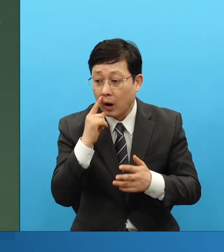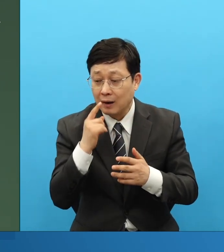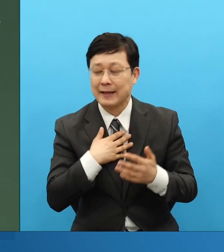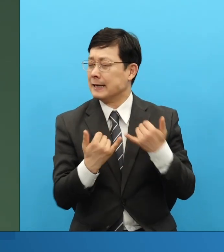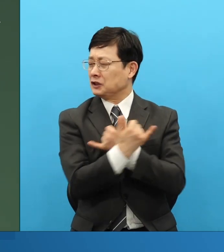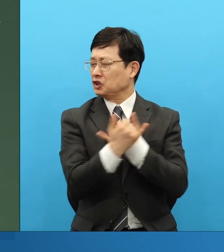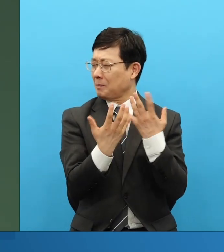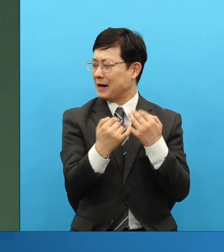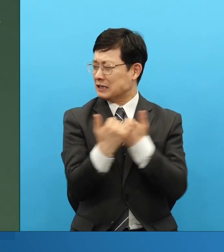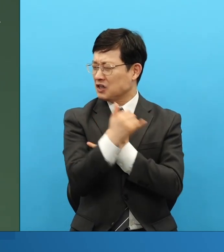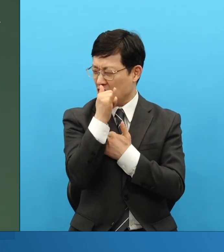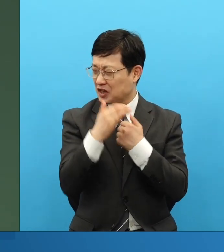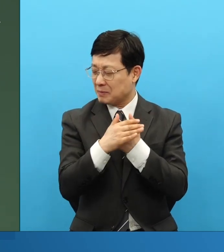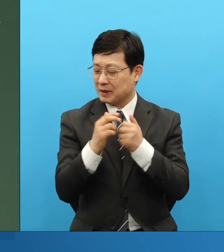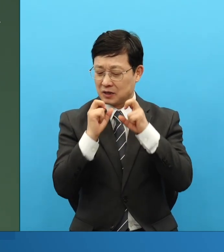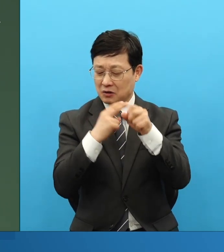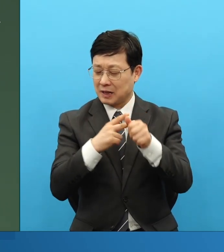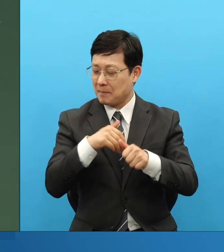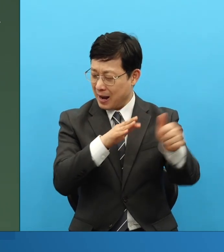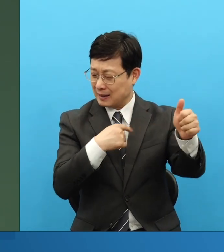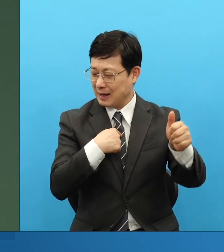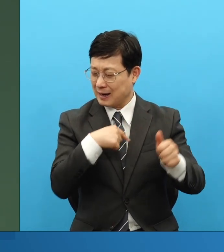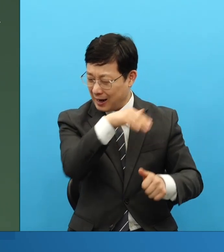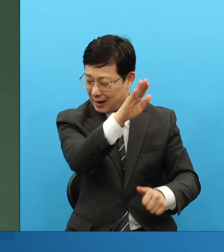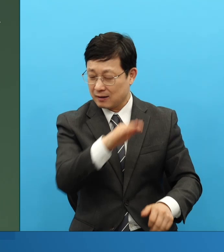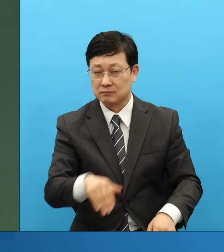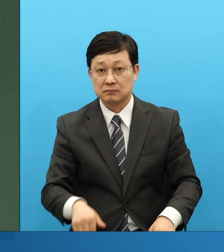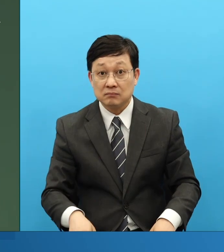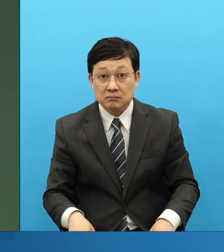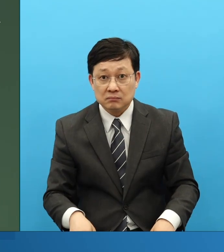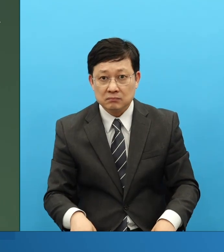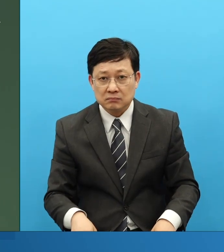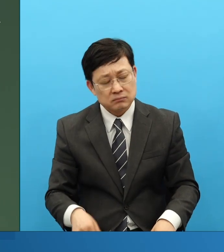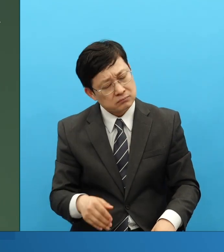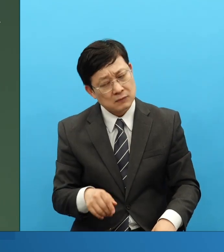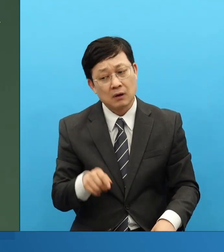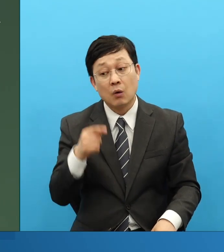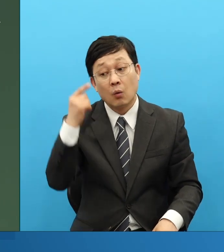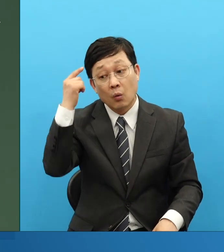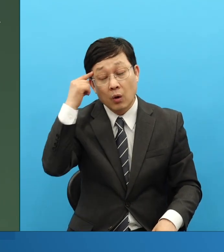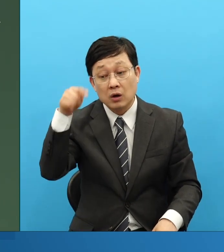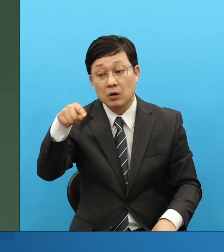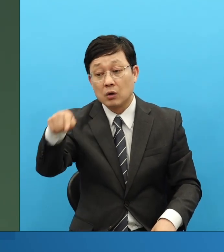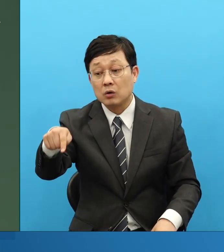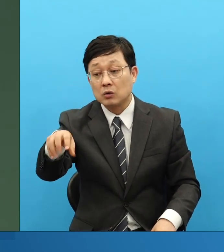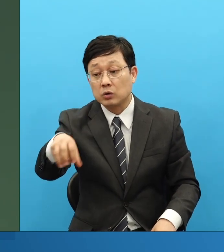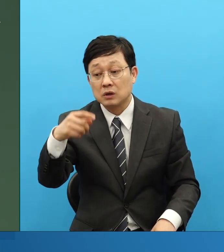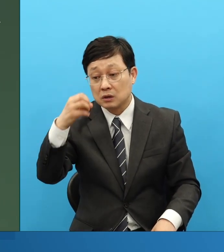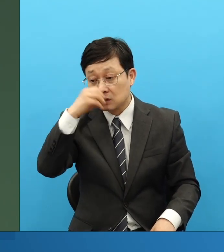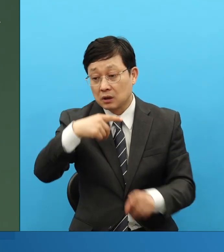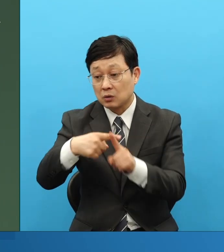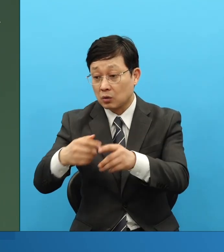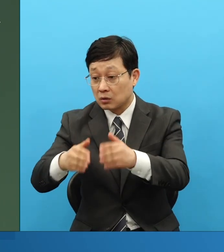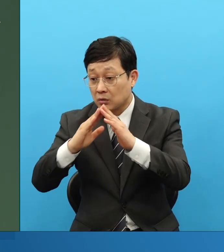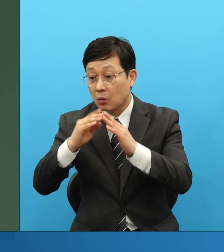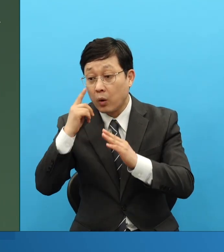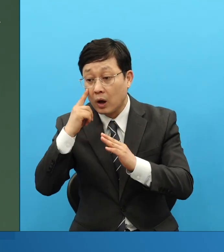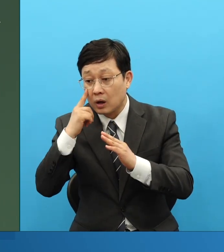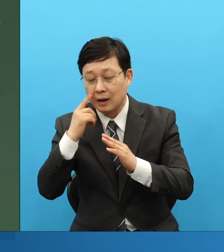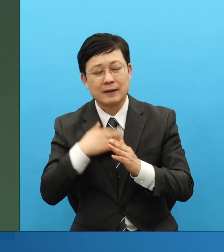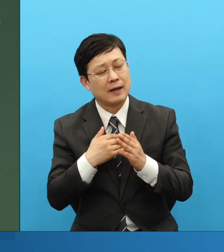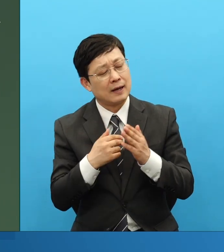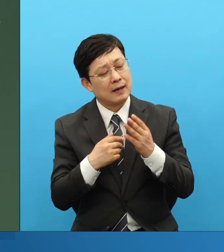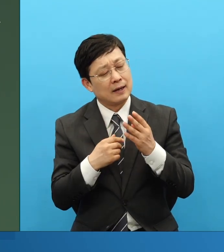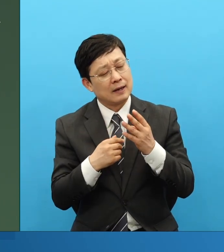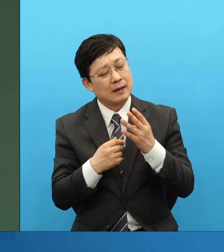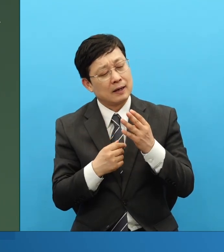oh, I just chose that because one of my relatives lives there. 아니 왜 거기다 개척했냐 이렇게 뭐. 그냥 뭐 조카가 한 명 있어가지고. 막. Then why did you plant a